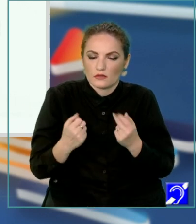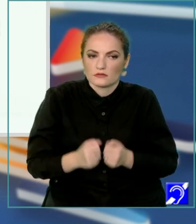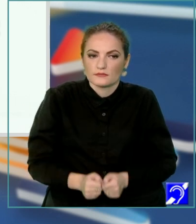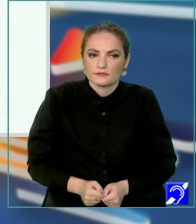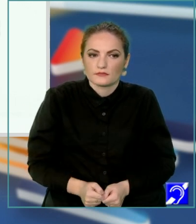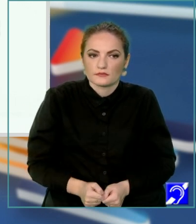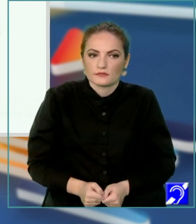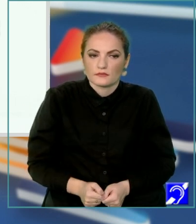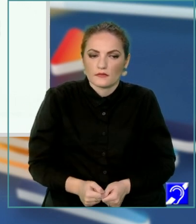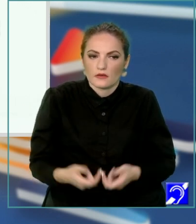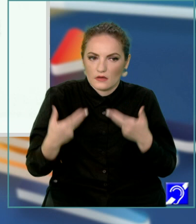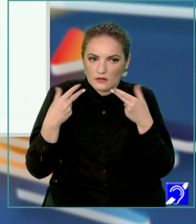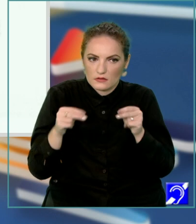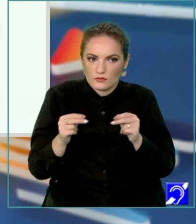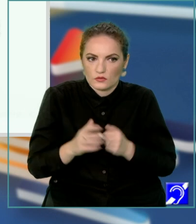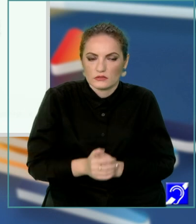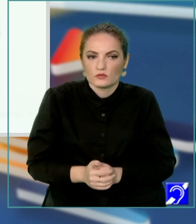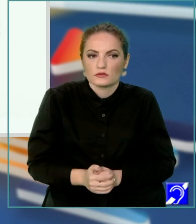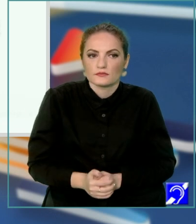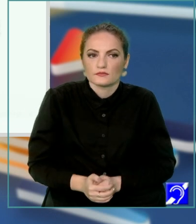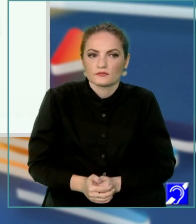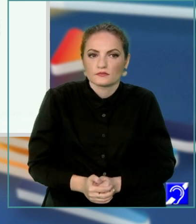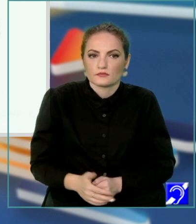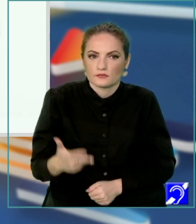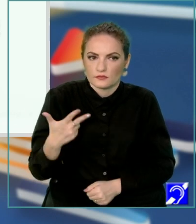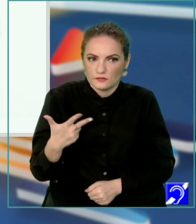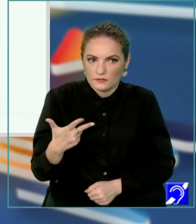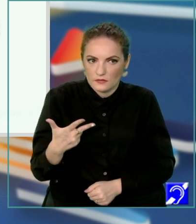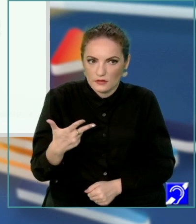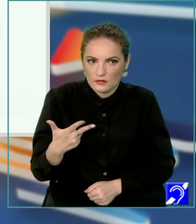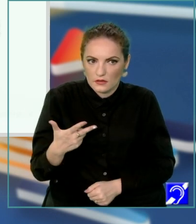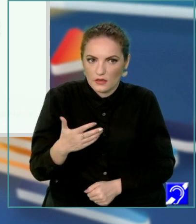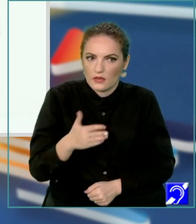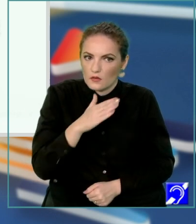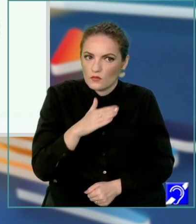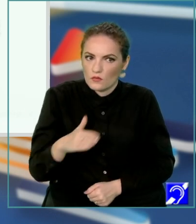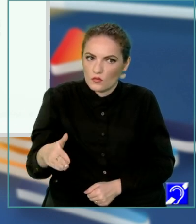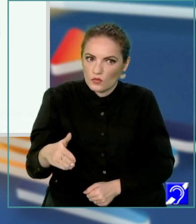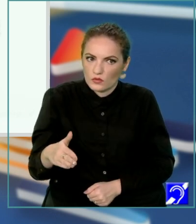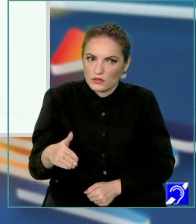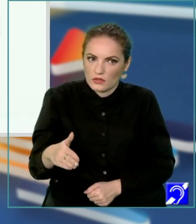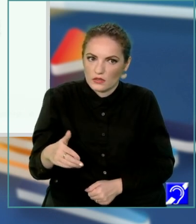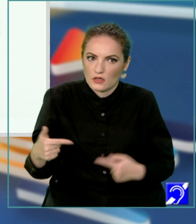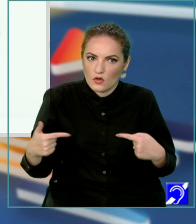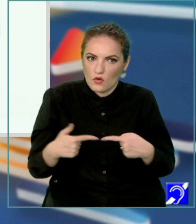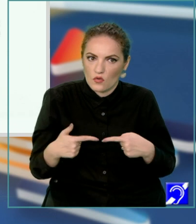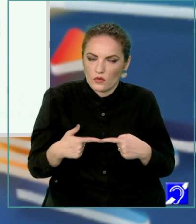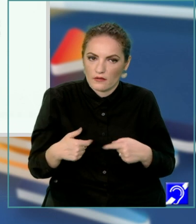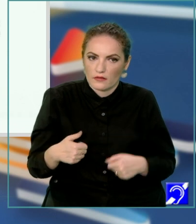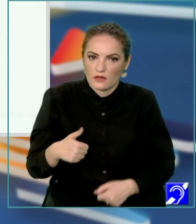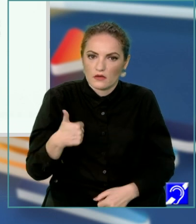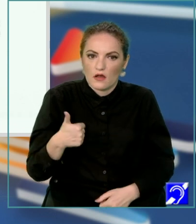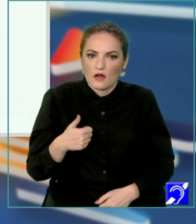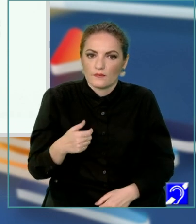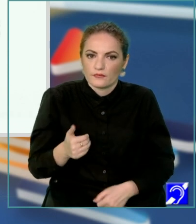răspunsuri trei muchii concurente în punctul A trebuie ca să urmărim a